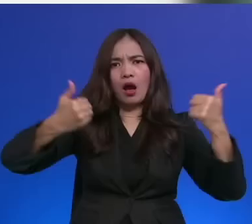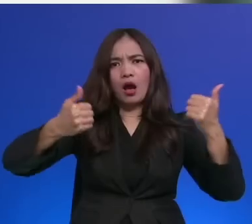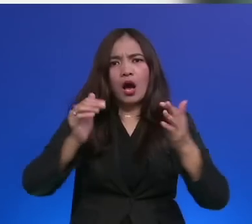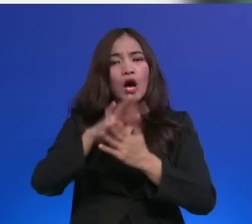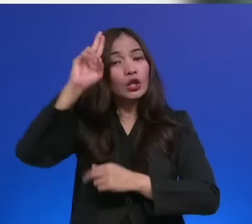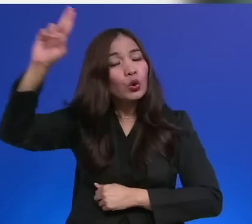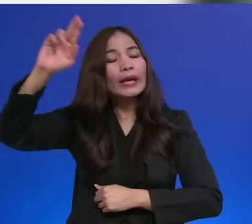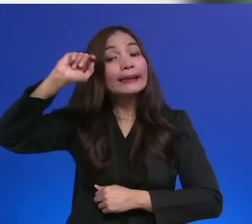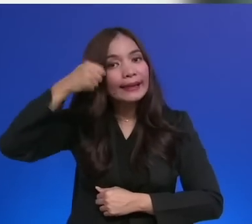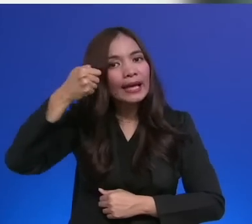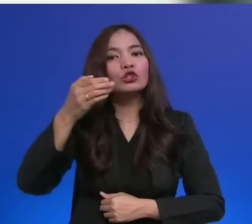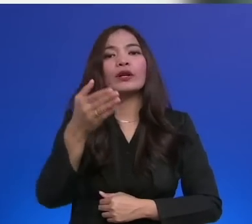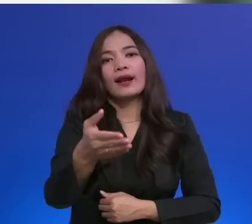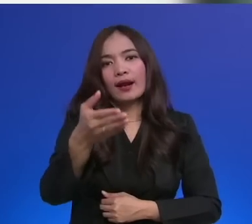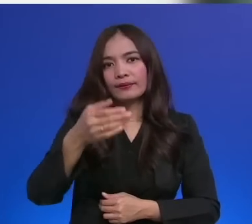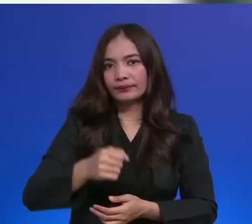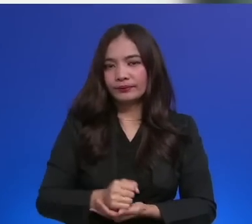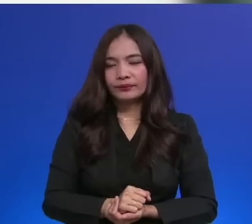melupakan saudara, ya.